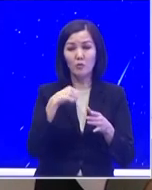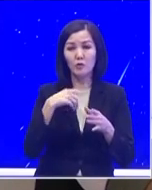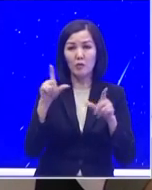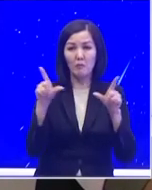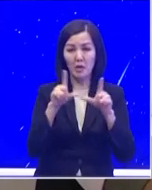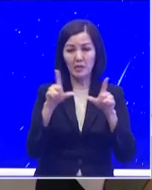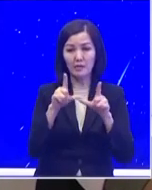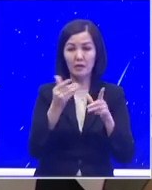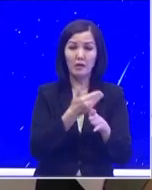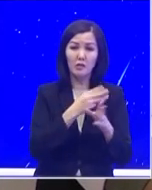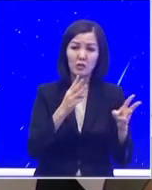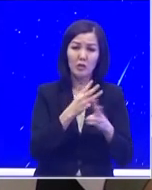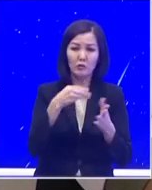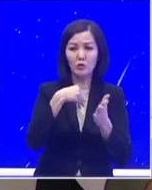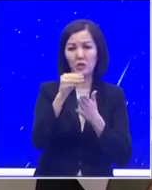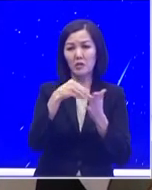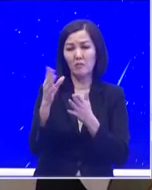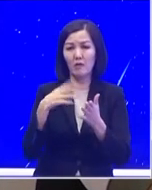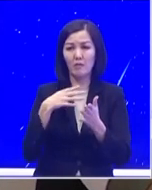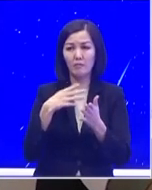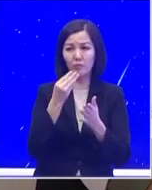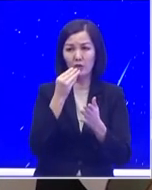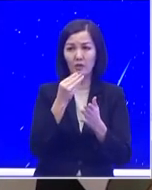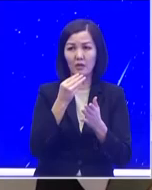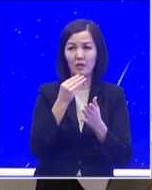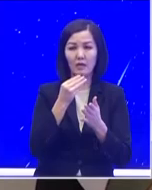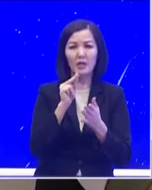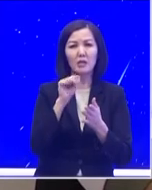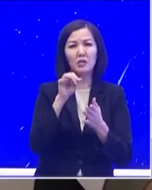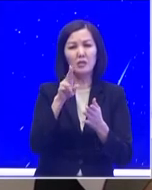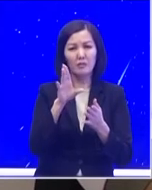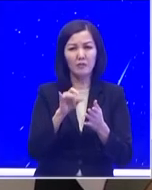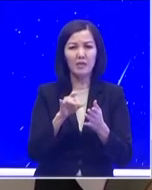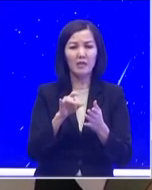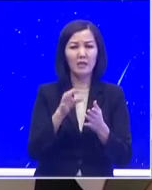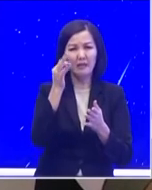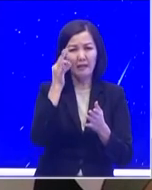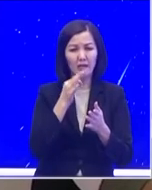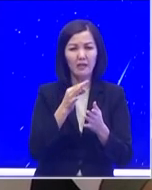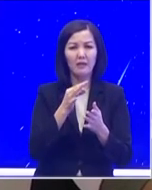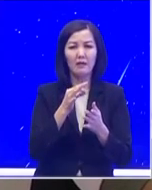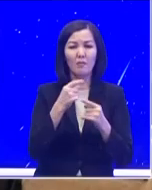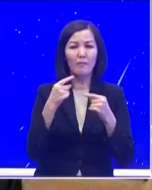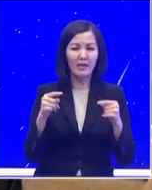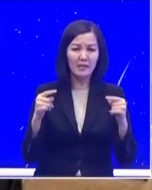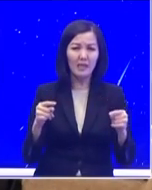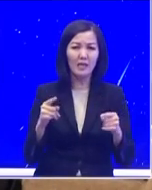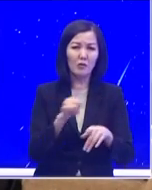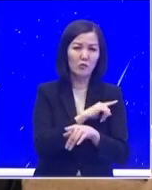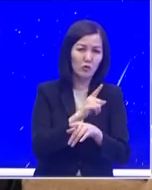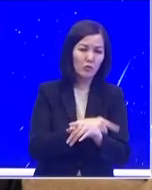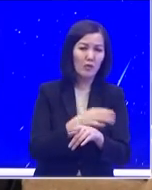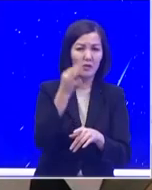магазинге. Неше түрлі кереешке, чипсы, напитки, одан қалса